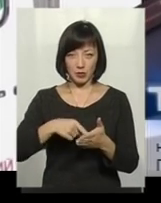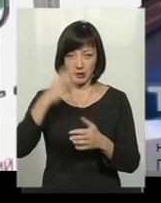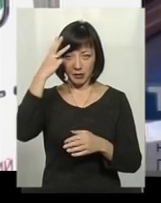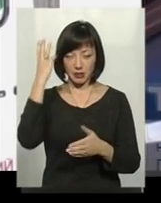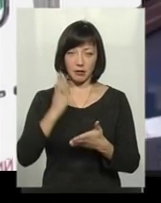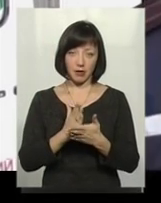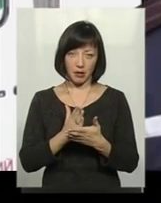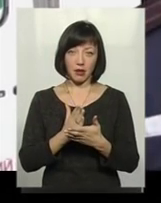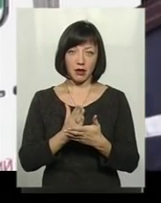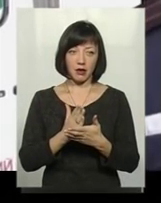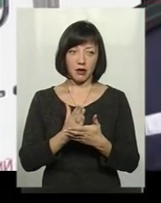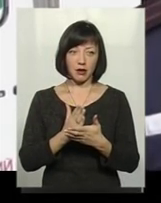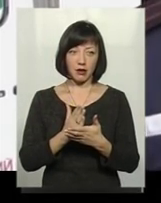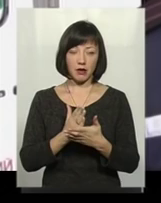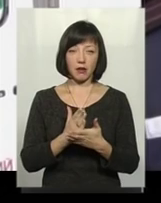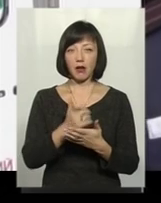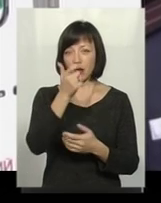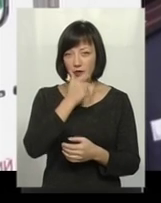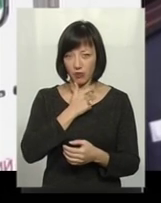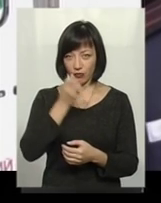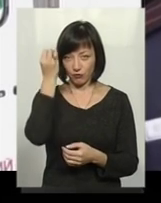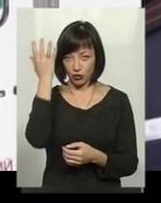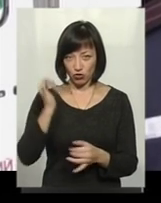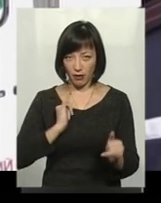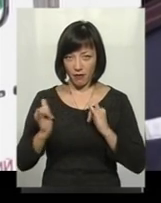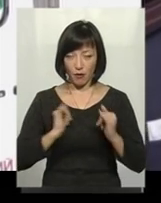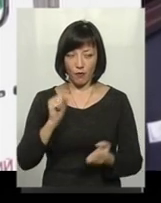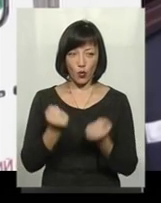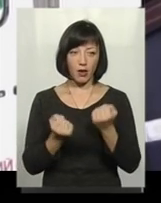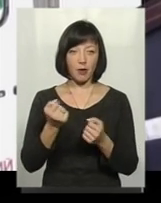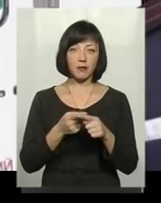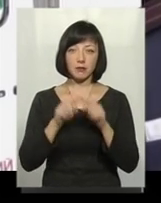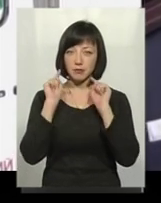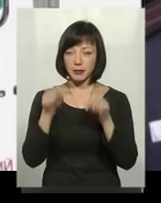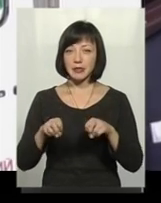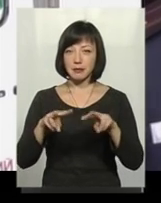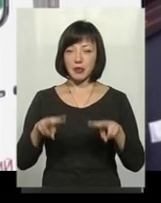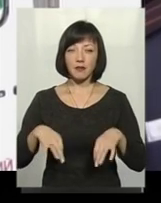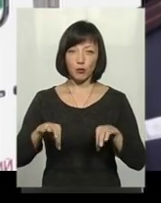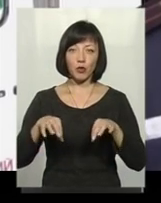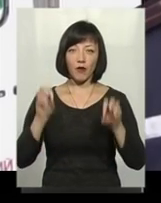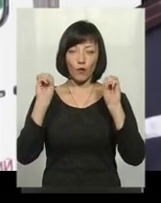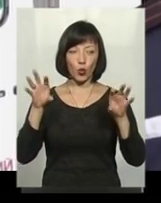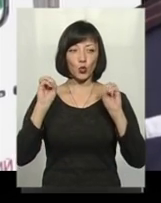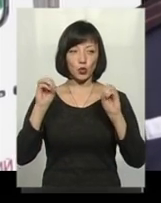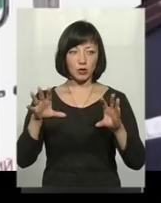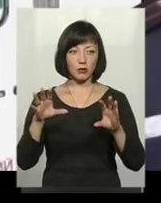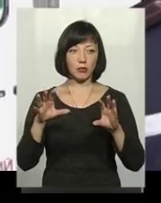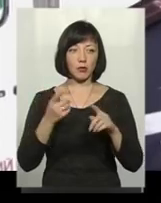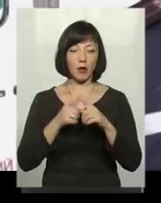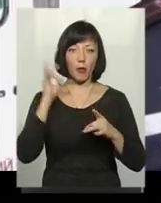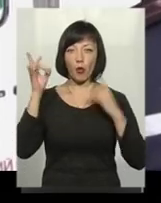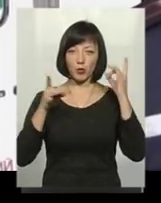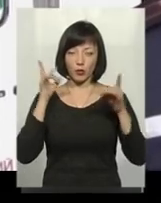є ввічливим водієм, і не всі водії надають перевагу спецавтомобілям з включеними